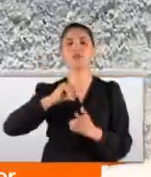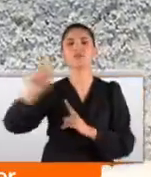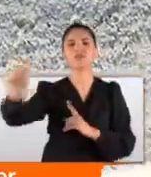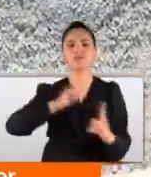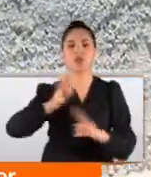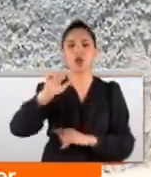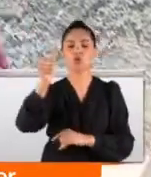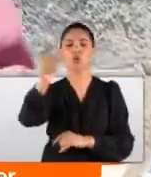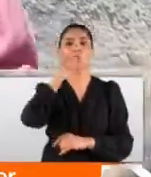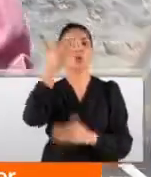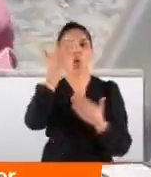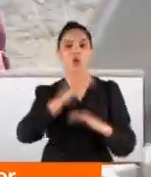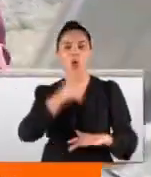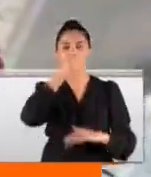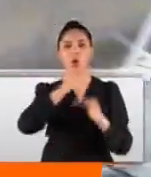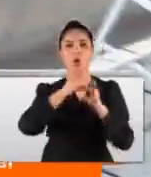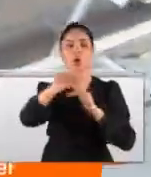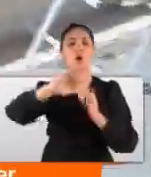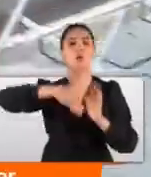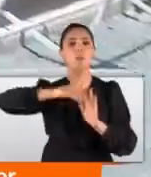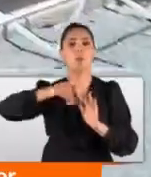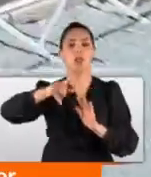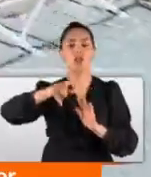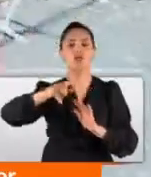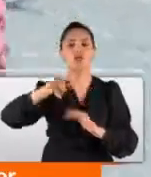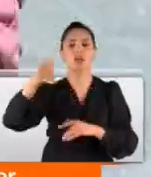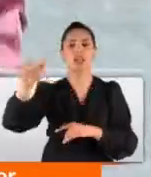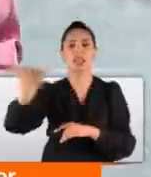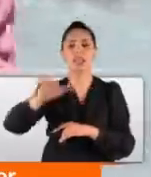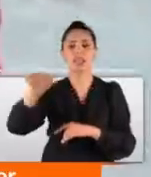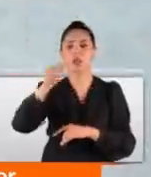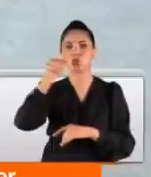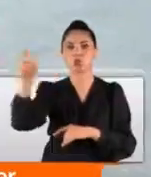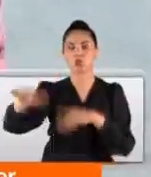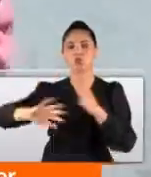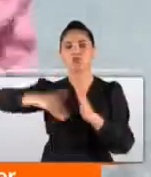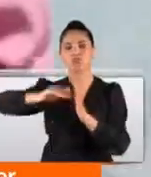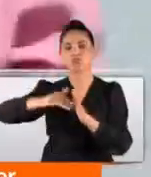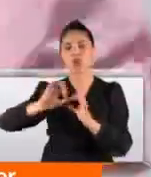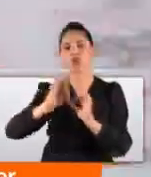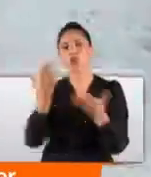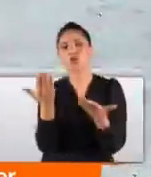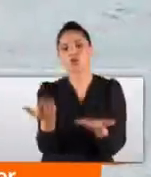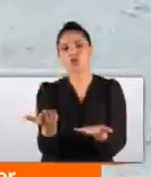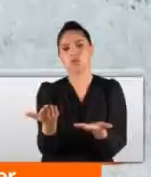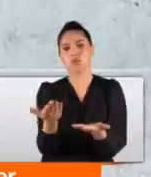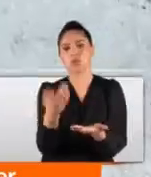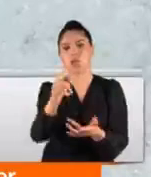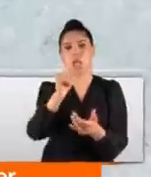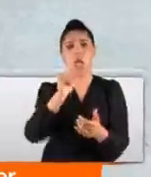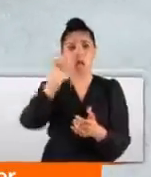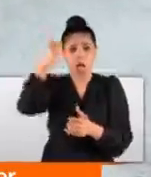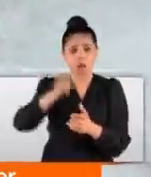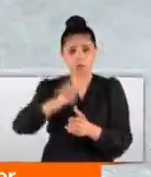Günlerdir suyu akmayan köylü biriken bulaşıklarını artık en yakın akan suya götürüp orada yıkamakta çareyi buldu. Efendim siz her gün